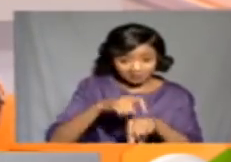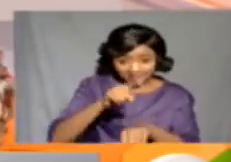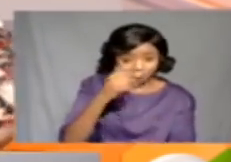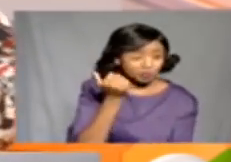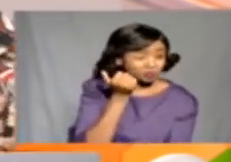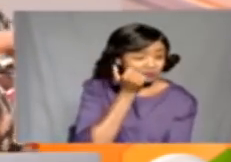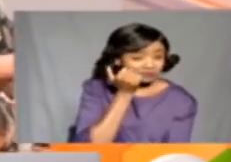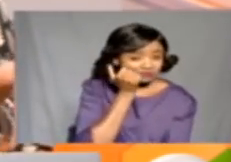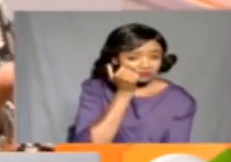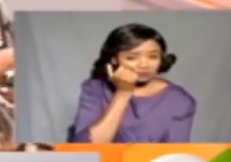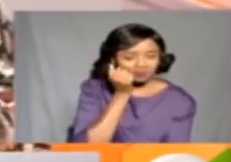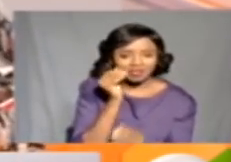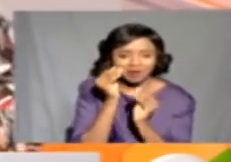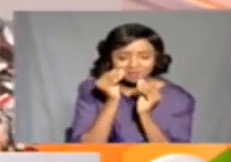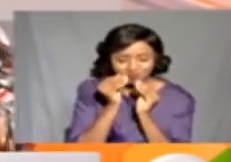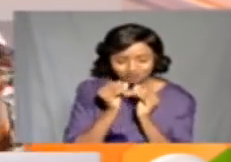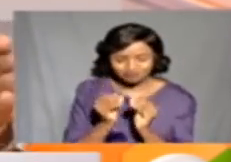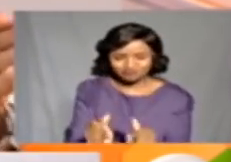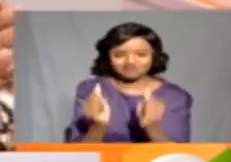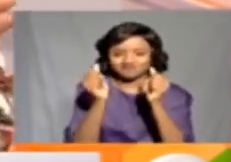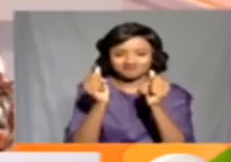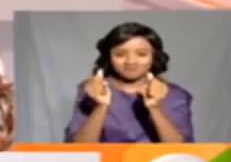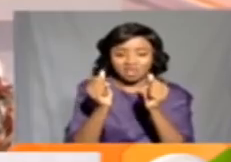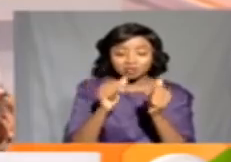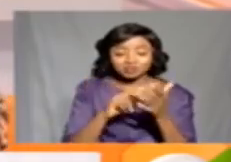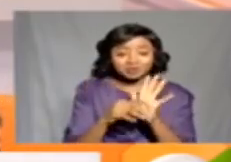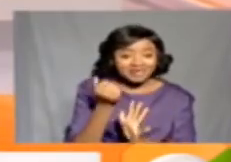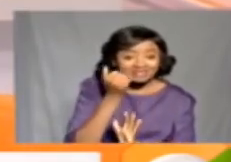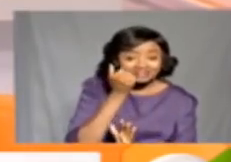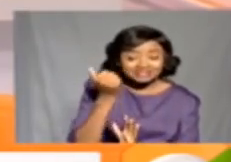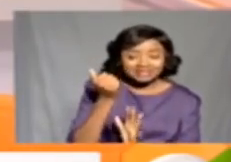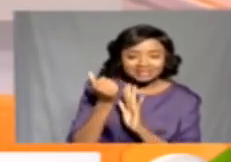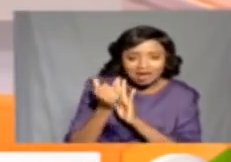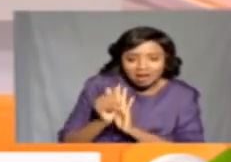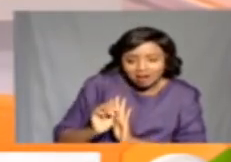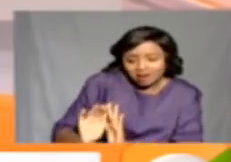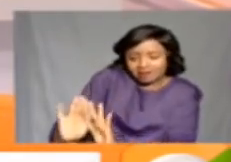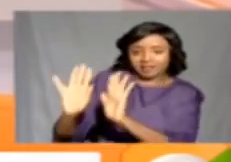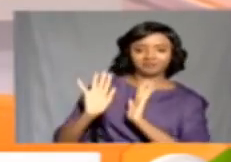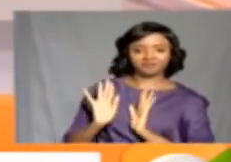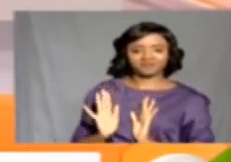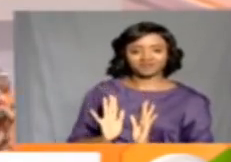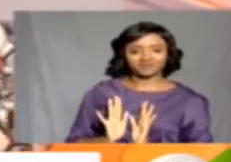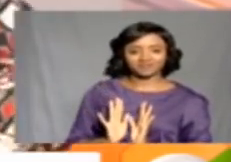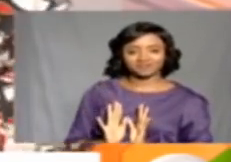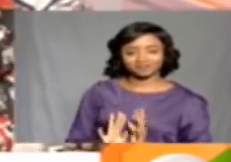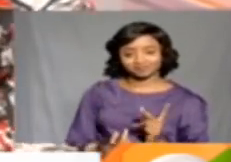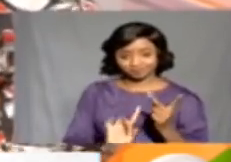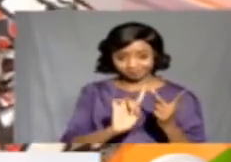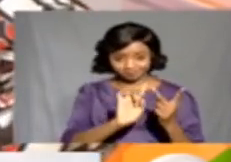alafu ukapona. Sasa unaweza ugonjwa ule umekuwa ondokea. Pili,